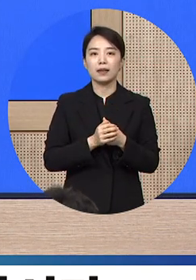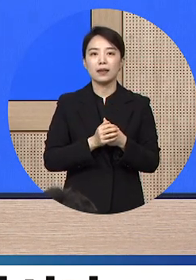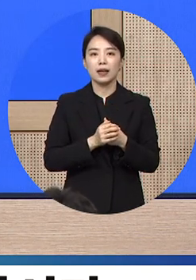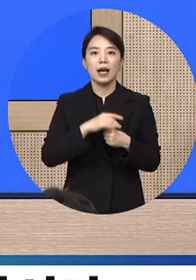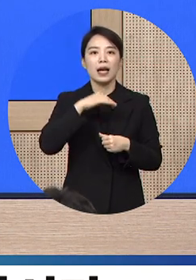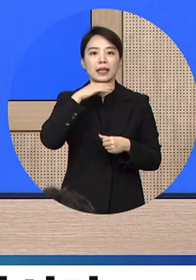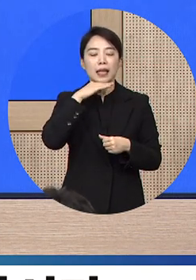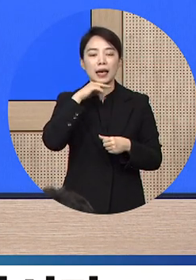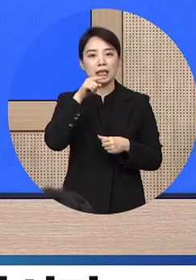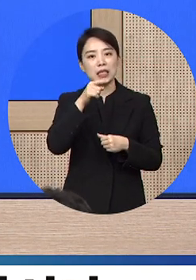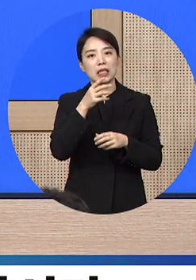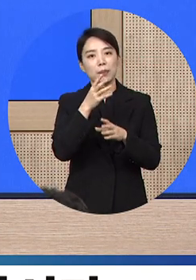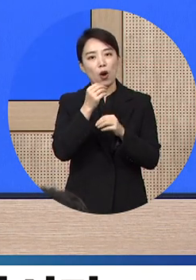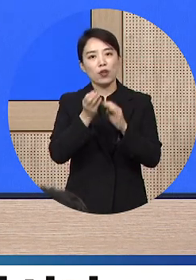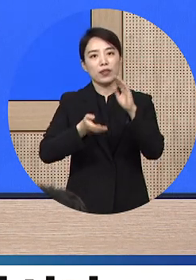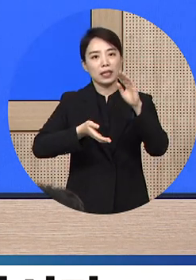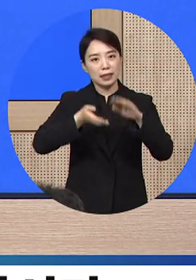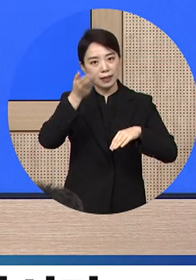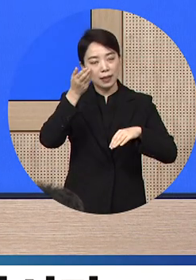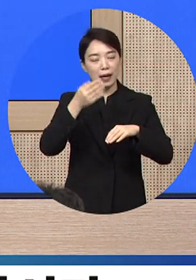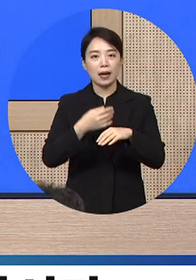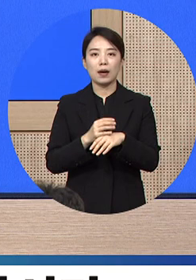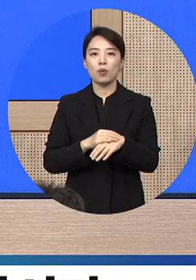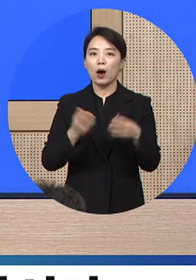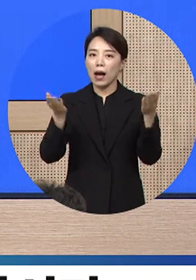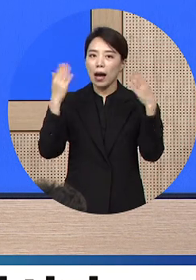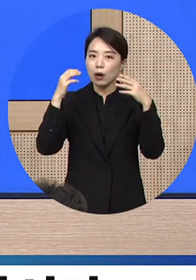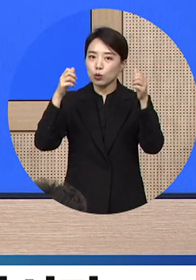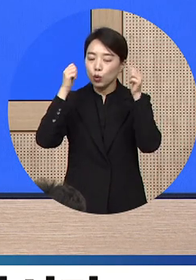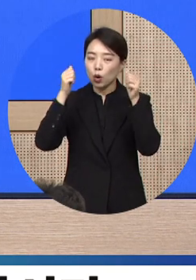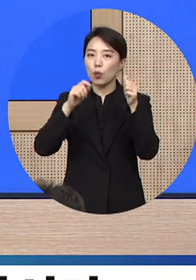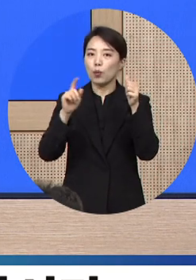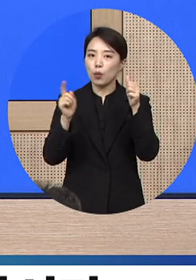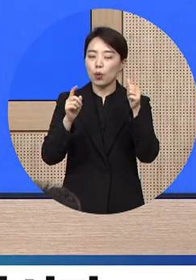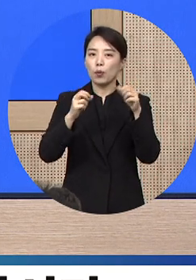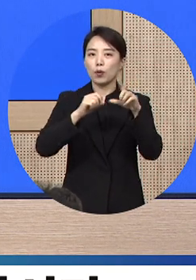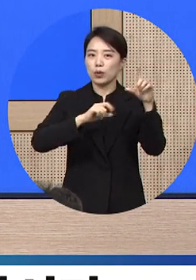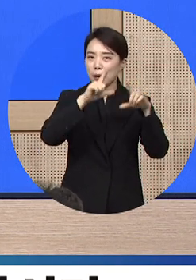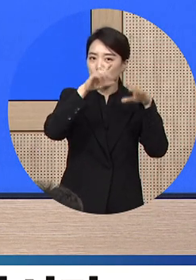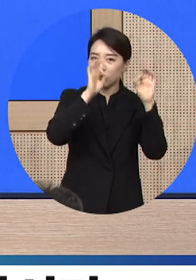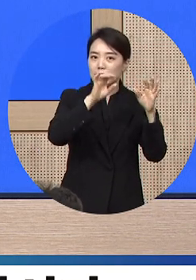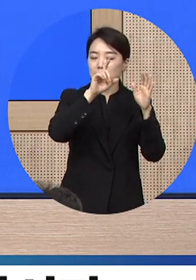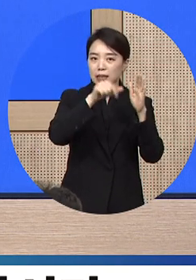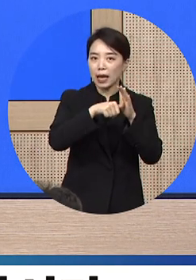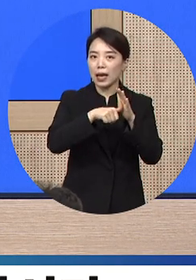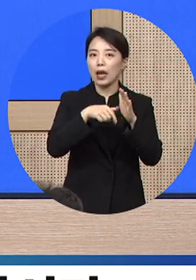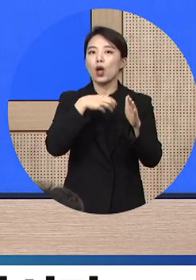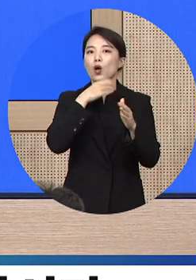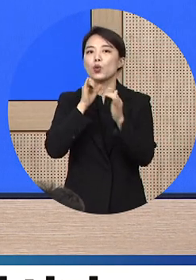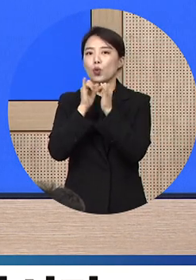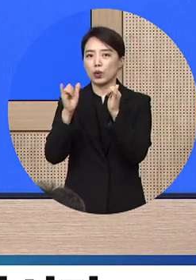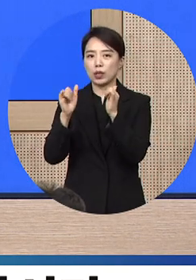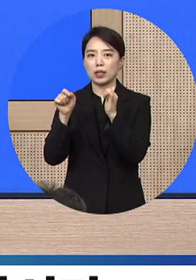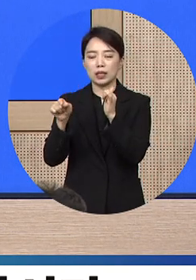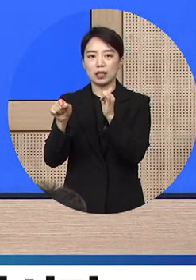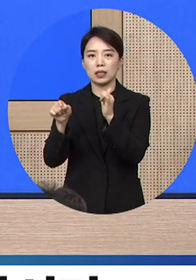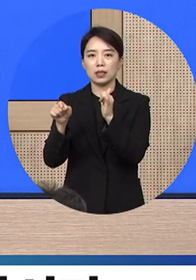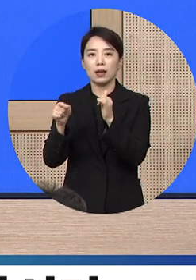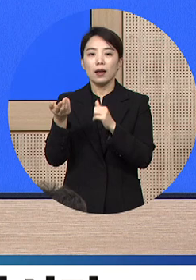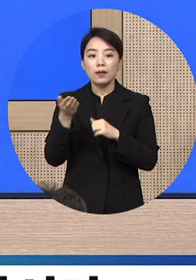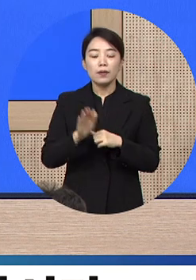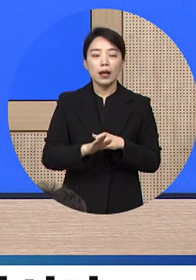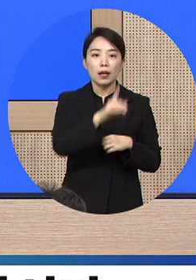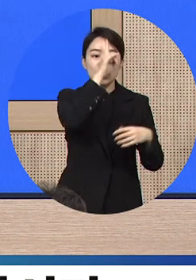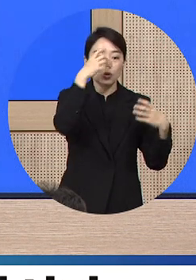이상 또 학력 또 직종으로 봤을 적에 대부분이 노인층과 겹칩니다. 중앙정부가 노인자를 줄여주시게